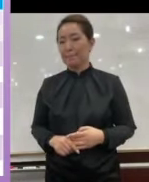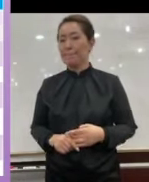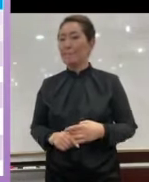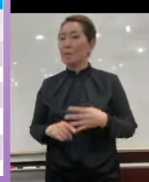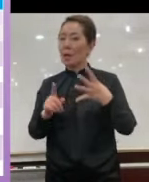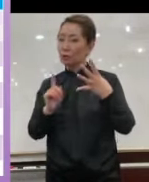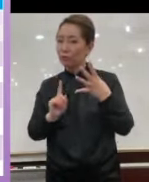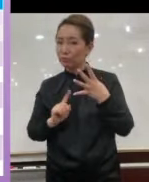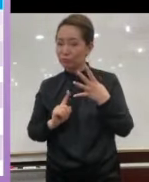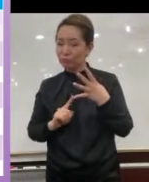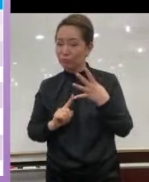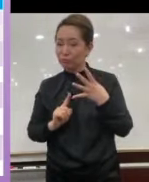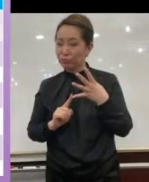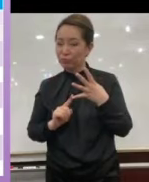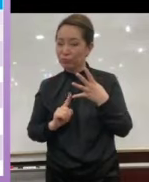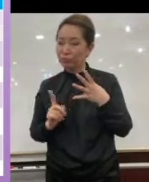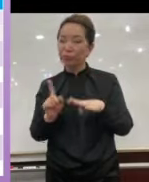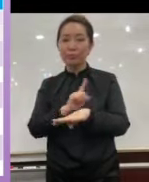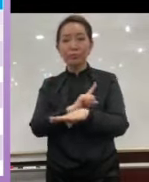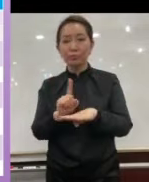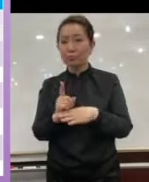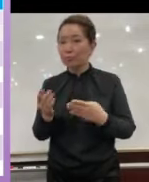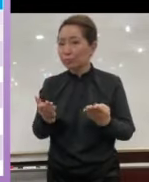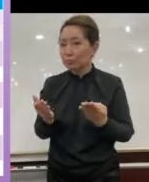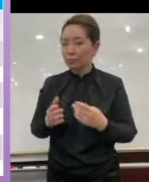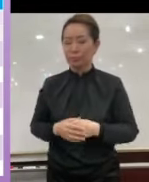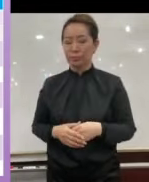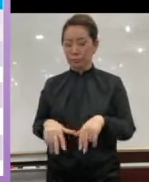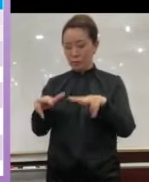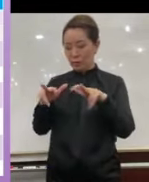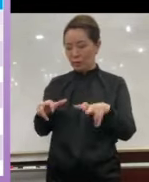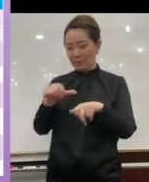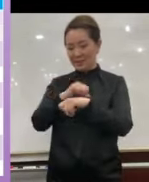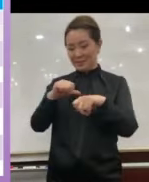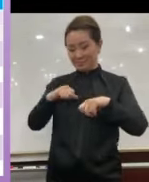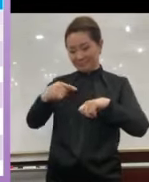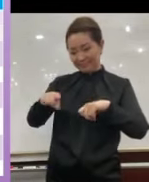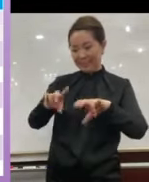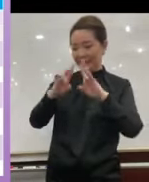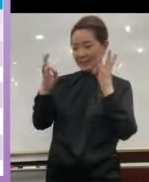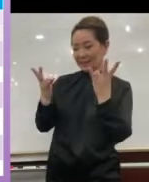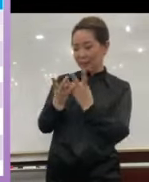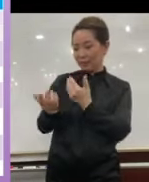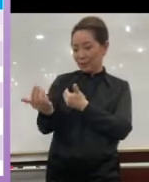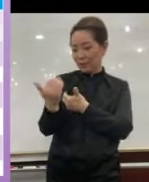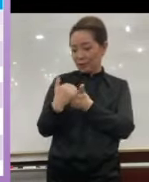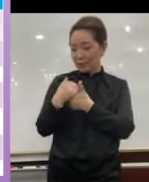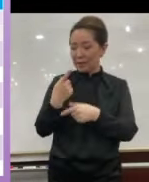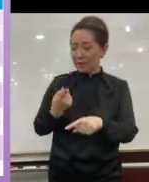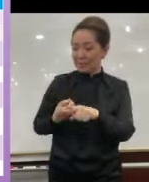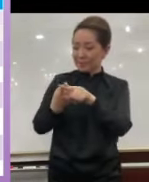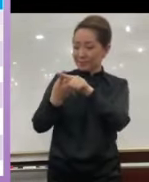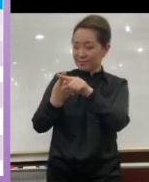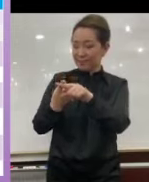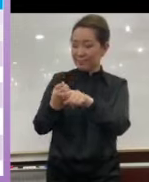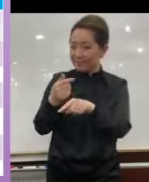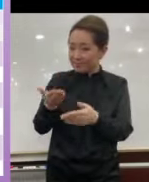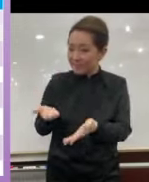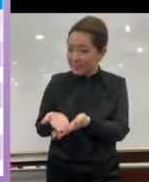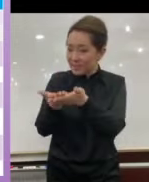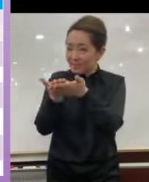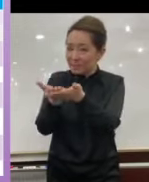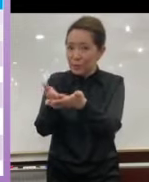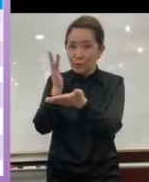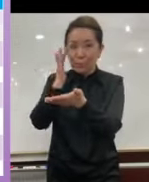За сүүлийн дөрөвдөх үрдэн маань юу гэхээр хөгжлийн бэрхшээлтэй иргэдийн нийгмийн оролцоог дэмжсэн бодлого үйл ажиллагаа явуулдаг